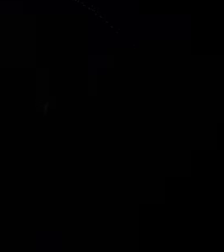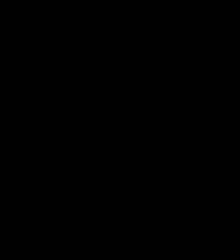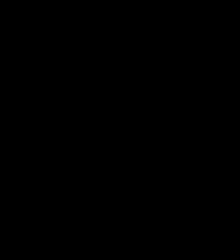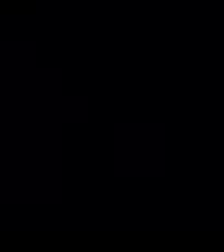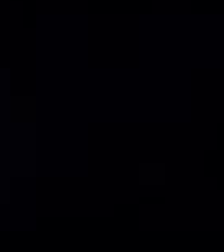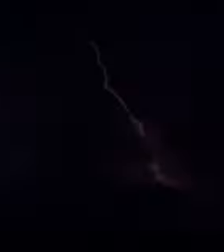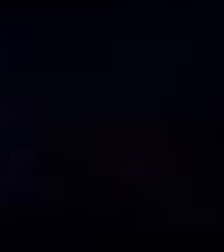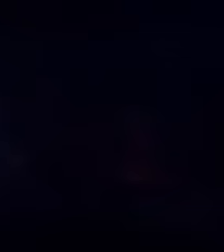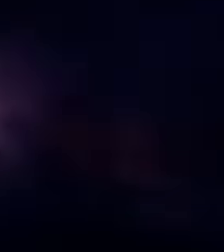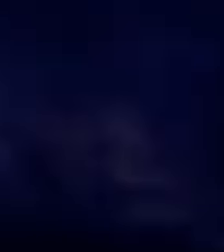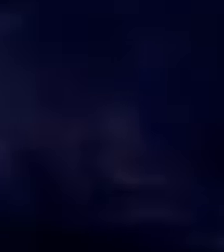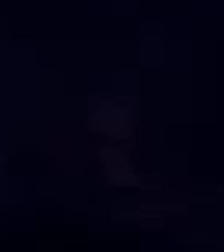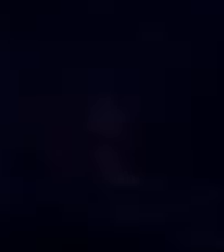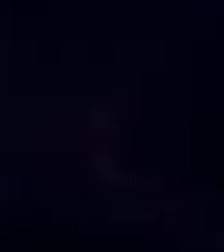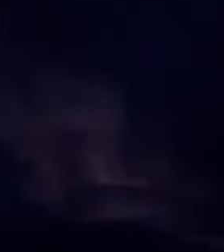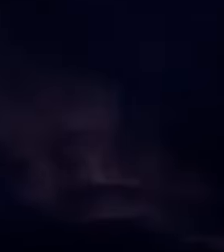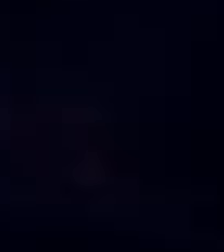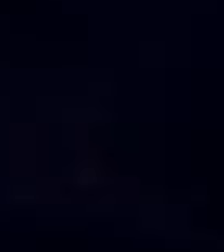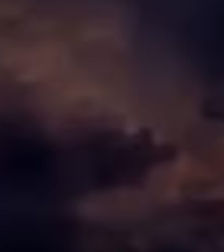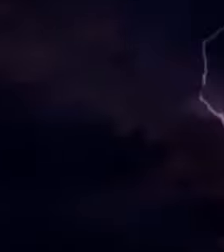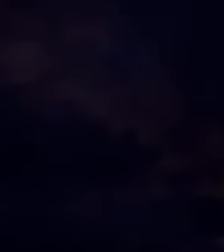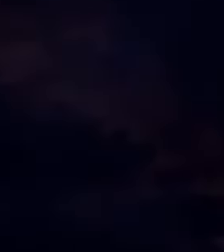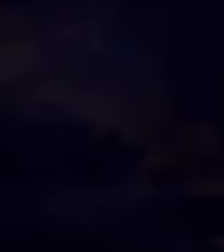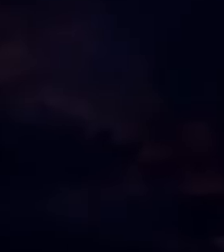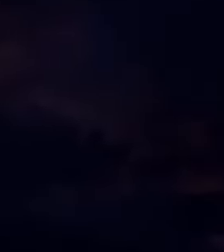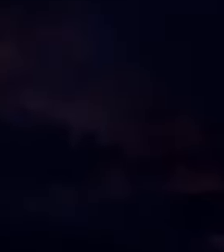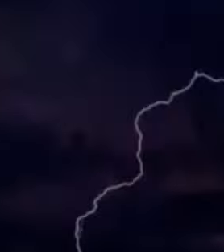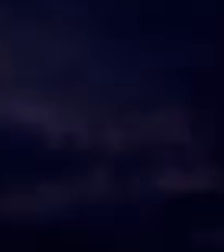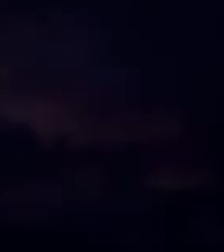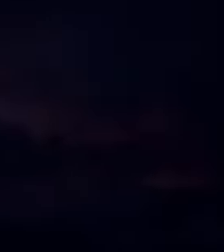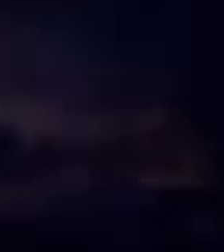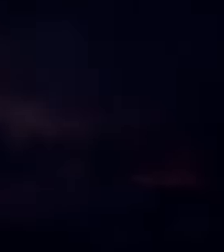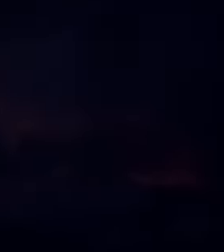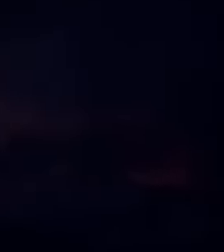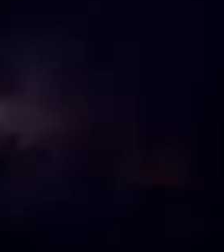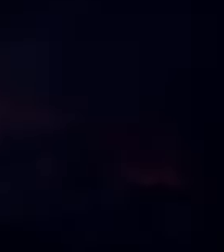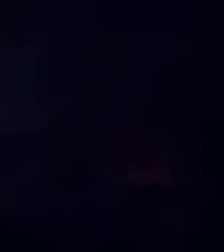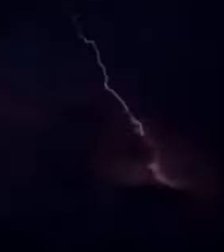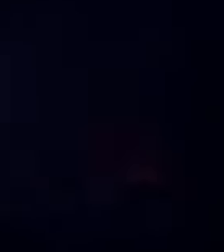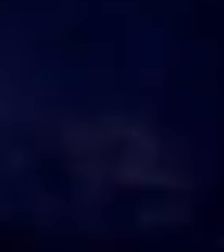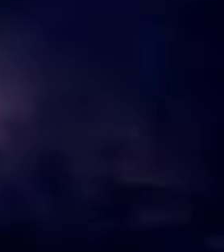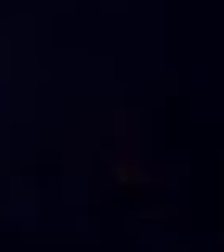The news reporter වාරණයෙන් තොර අපක්ෂපාති වාර්තාකරණය.